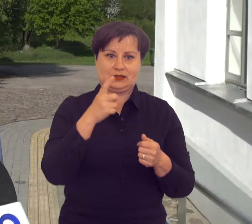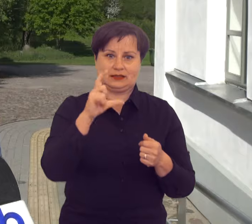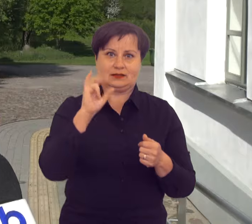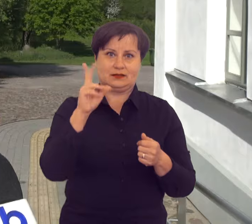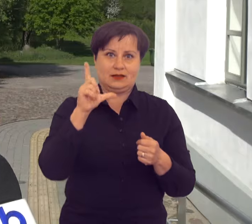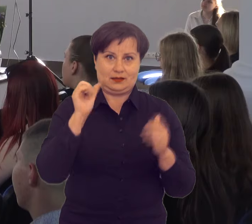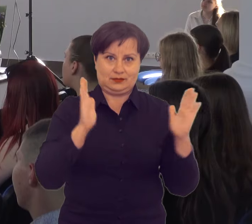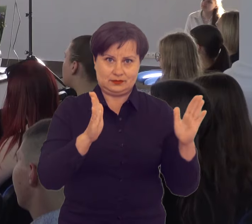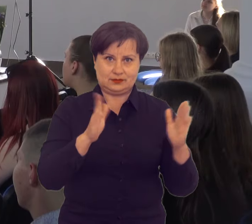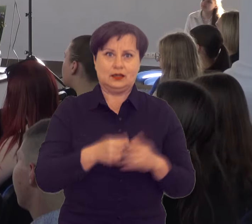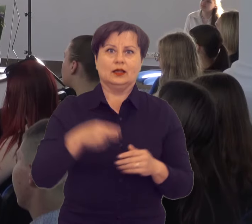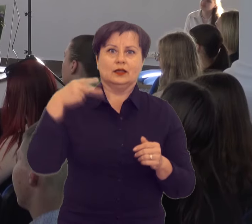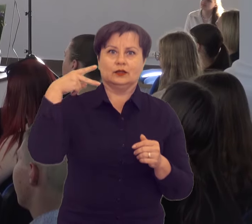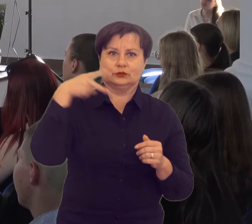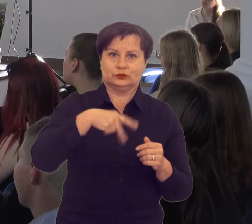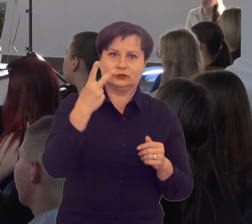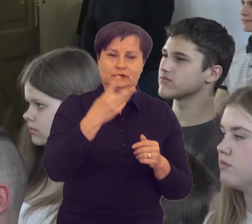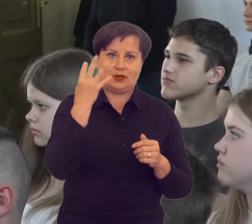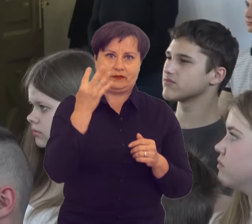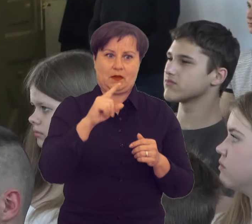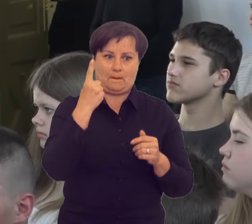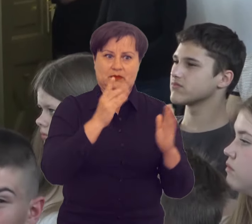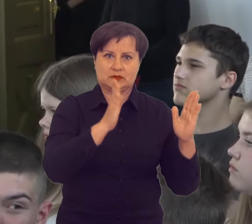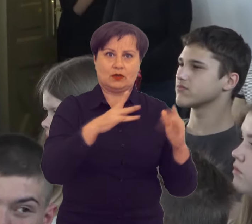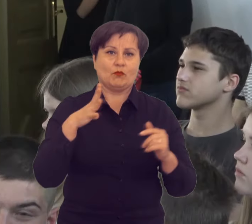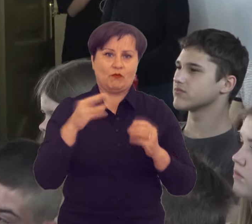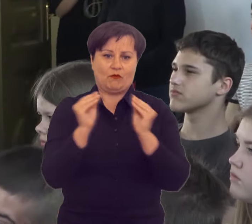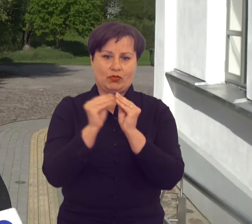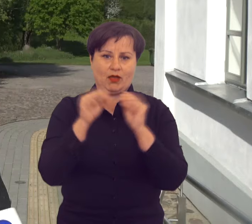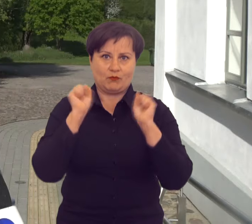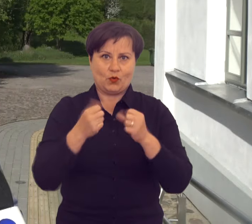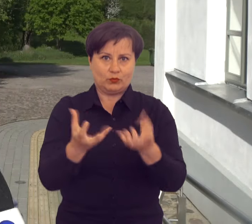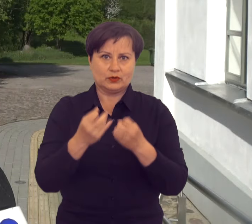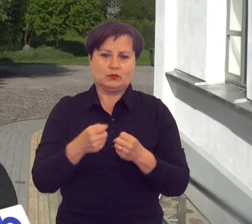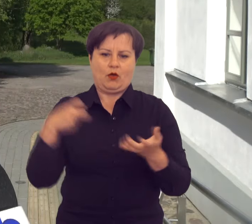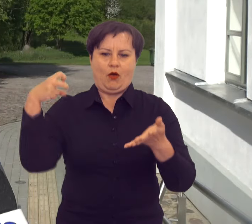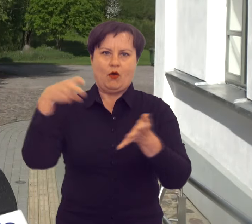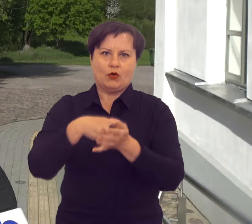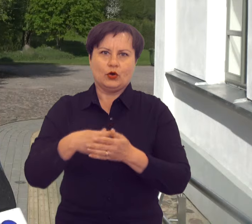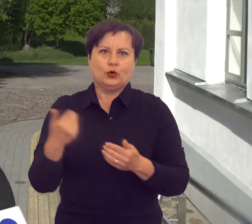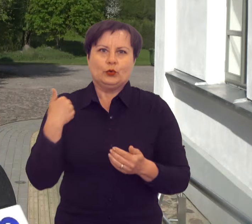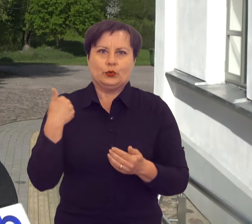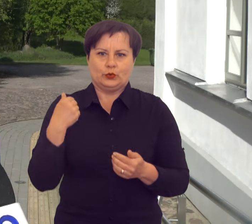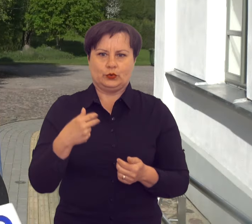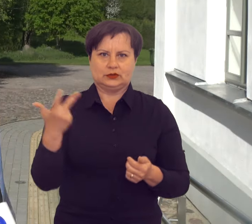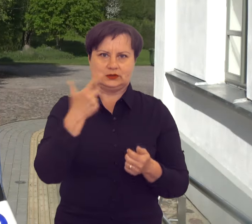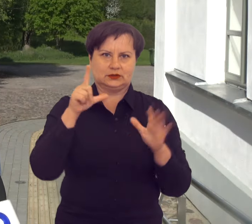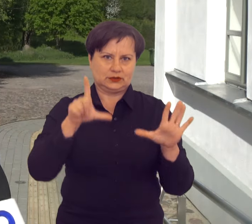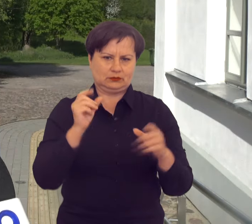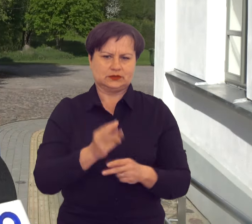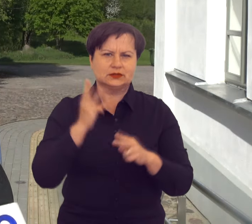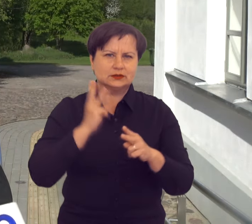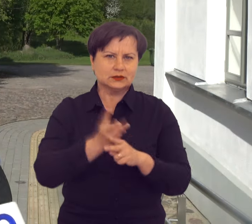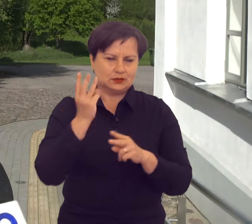24 ciklui, pirmam ciklui tai yra 24 metų, tai kai galim 10 tik priimti, buvo registruota 37. Tai